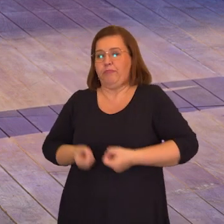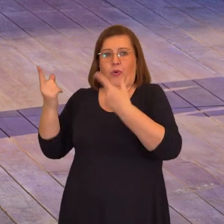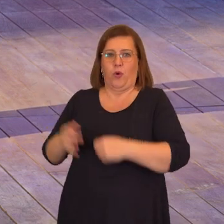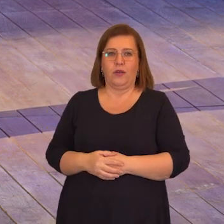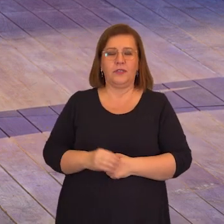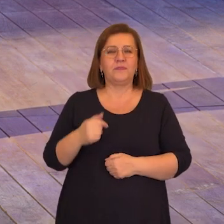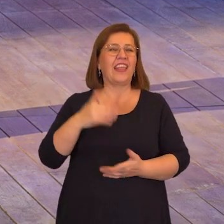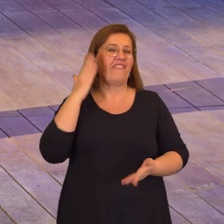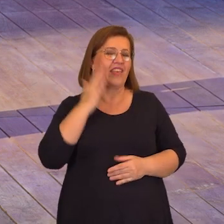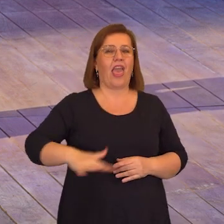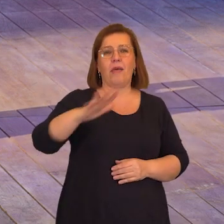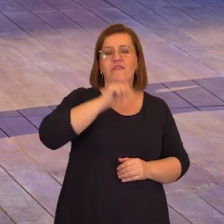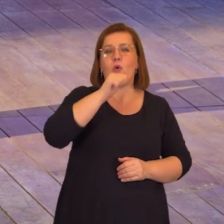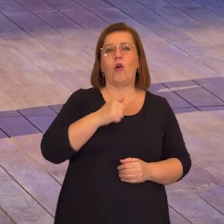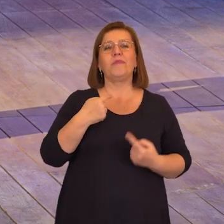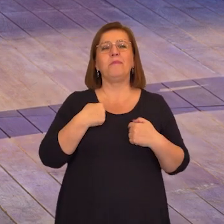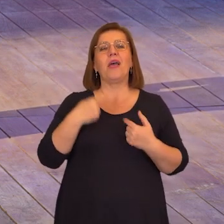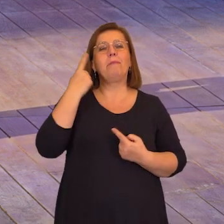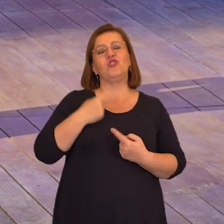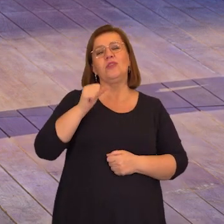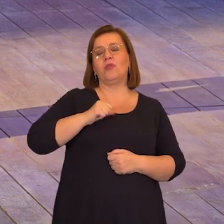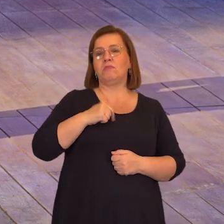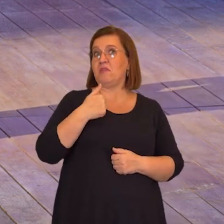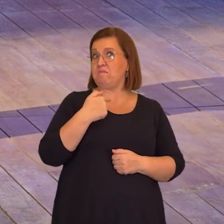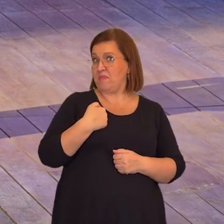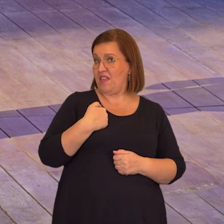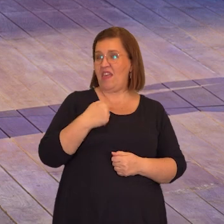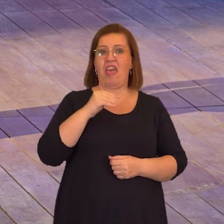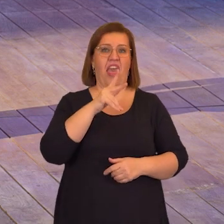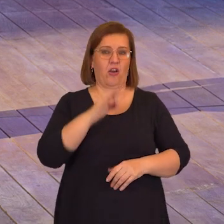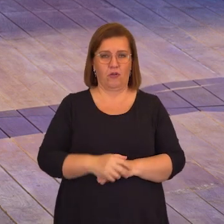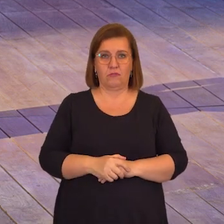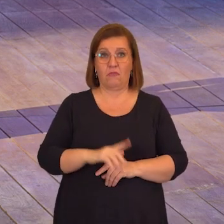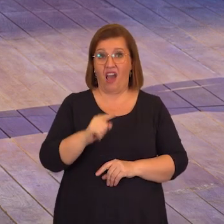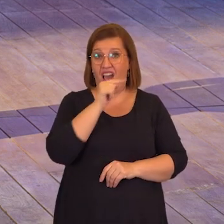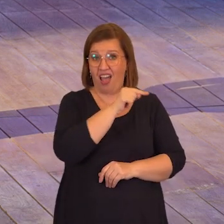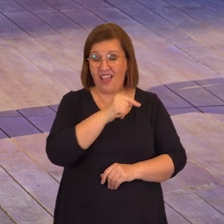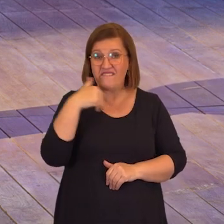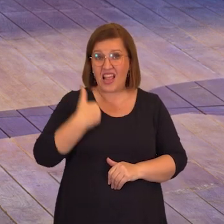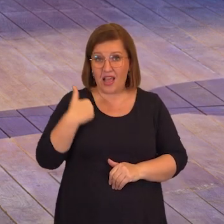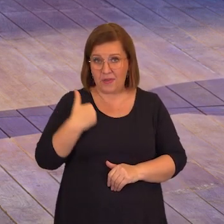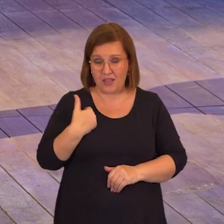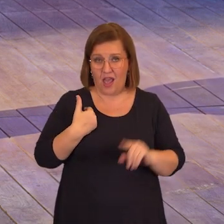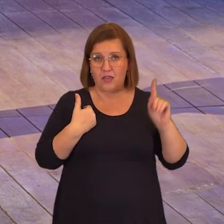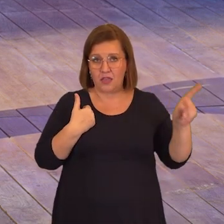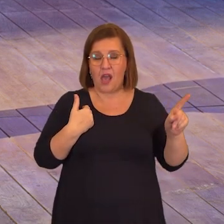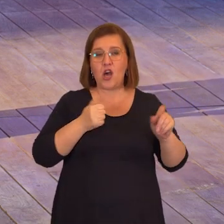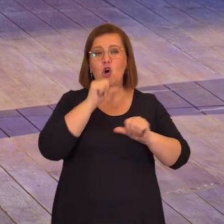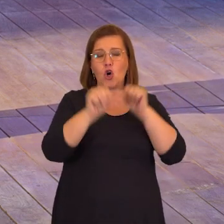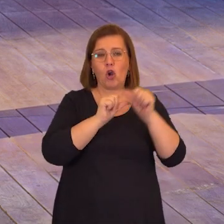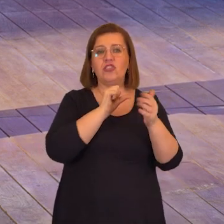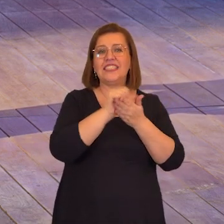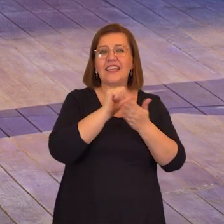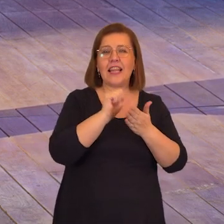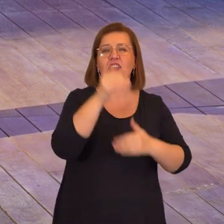jesteśmy bardzo eko. Ale podam wam na przykładzie Brytyjczyków. W Wielkiej Brytanii rocznie produkuje się 11 miliardów